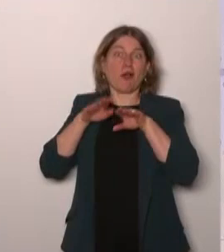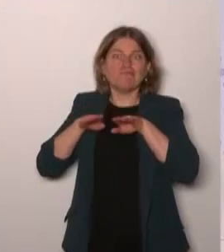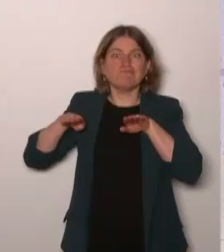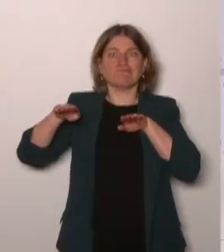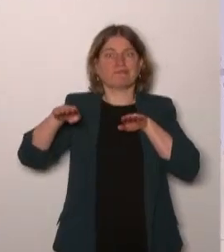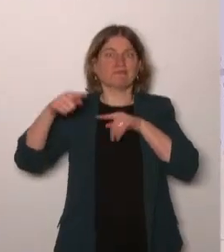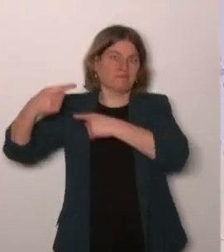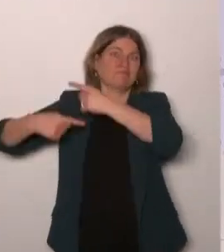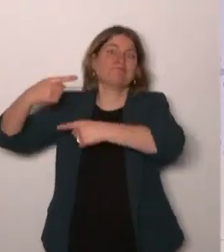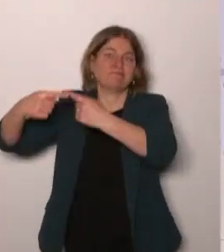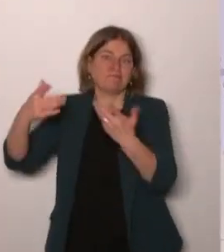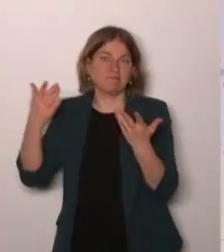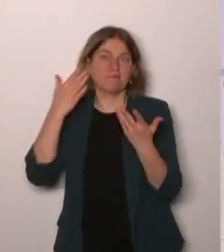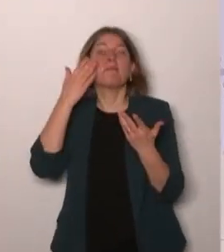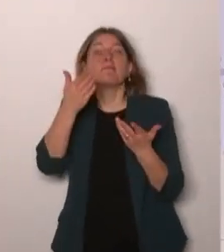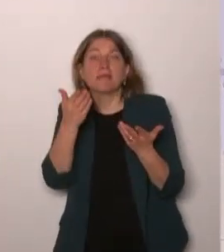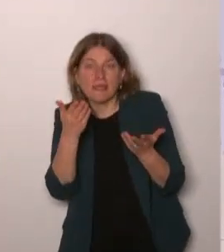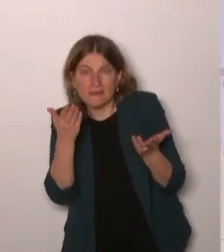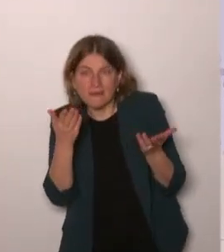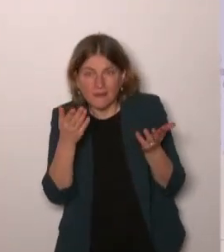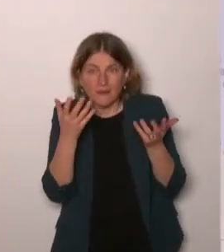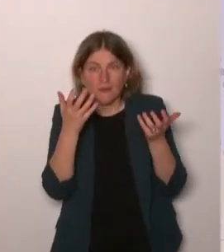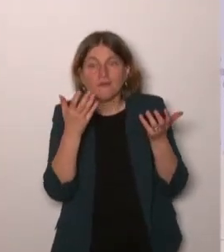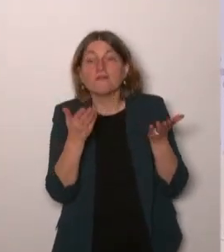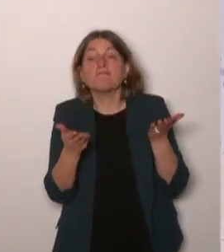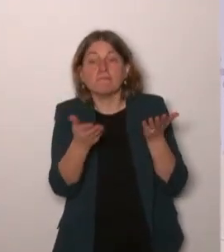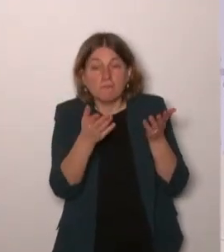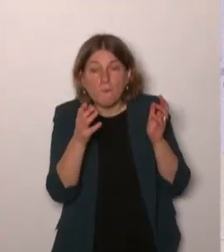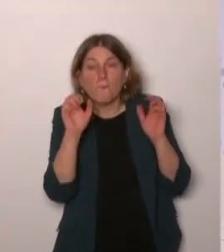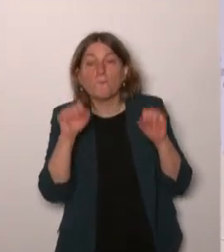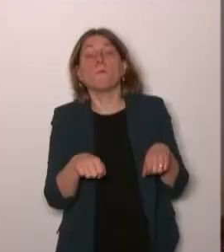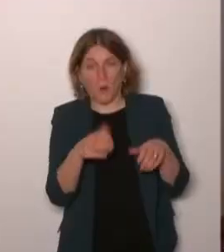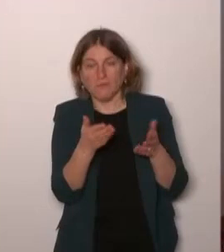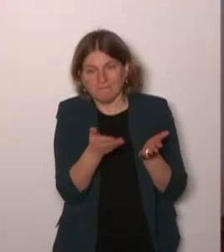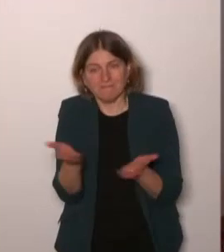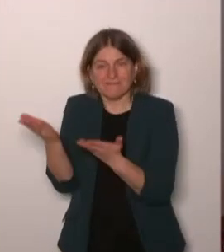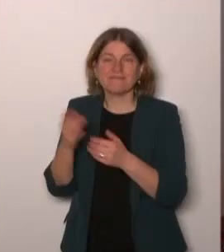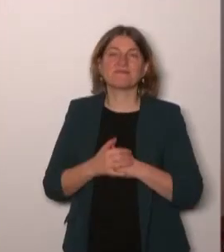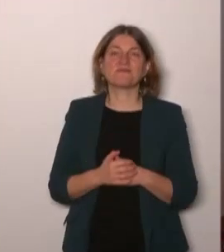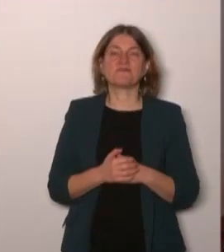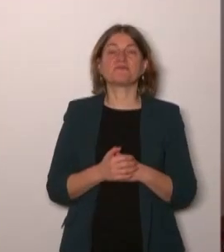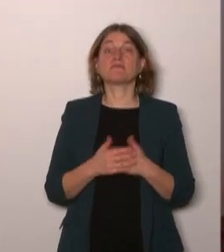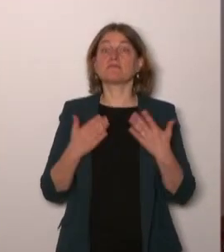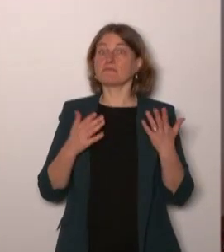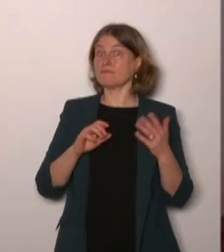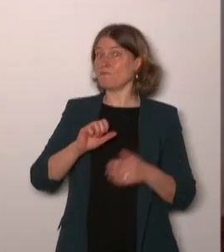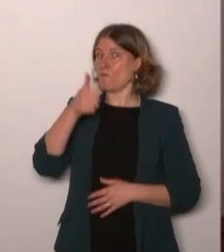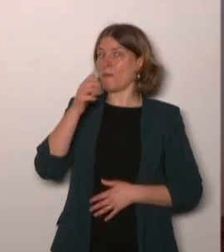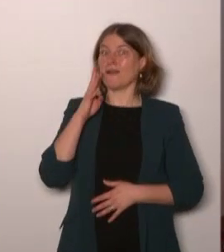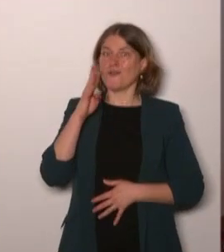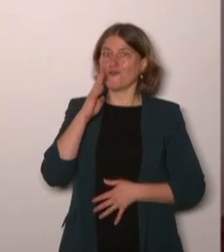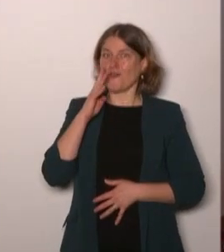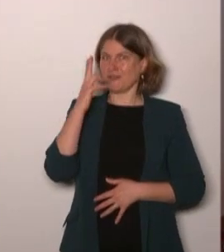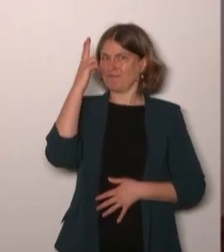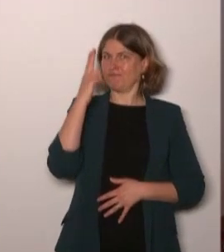si c'est le cas, vous pouvez nous quitter avant qu'on entame notre première masterclass du jour. On va débuter du coup